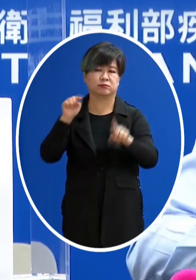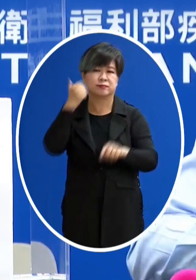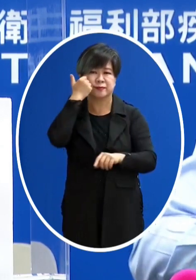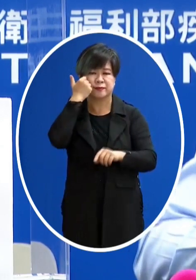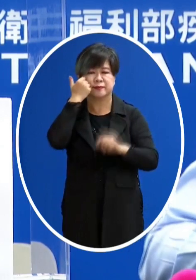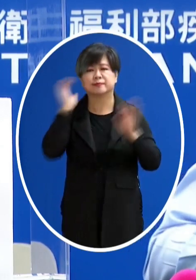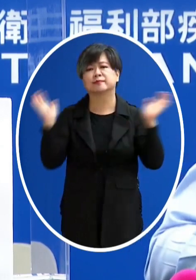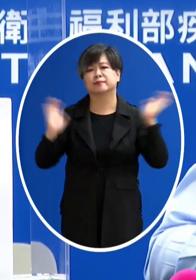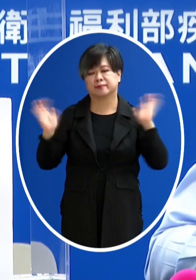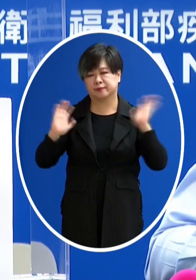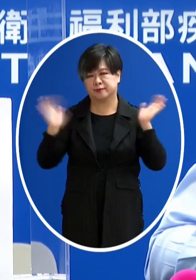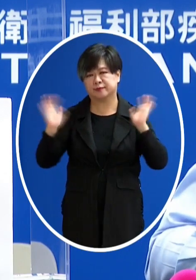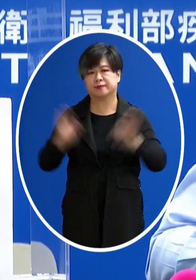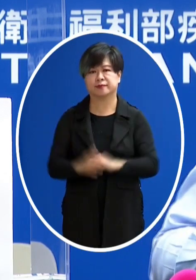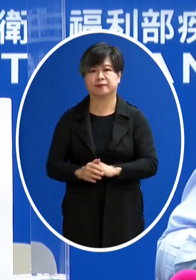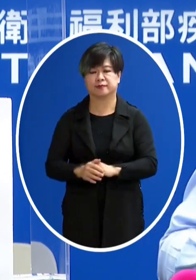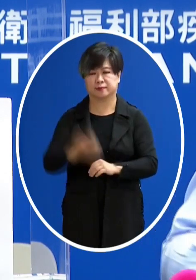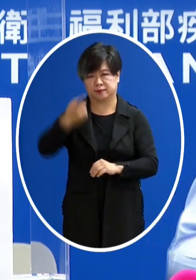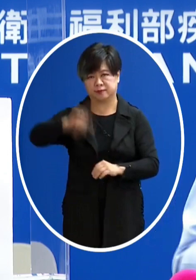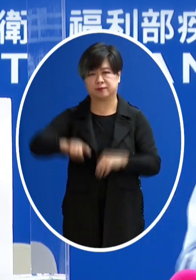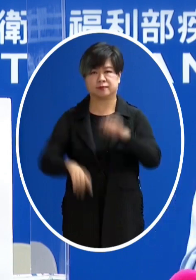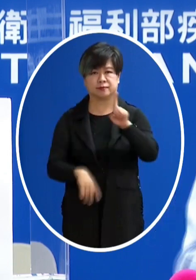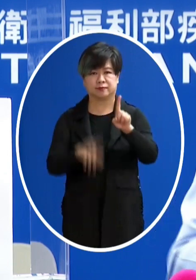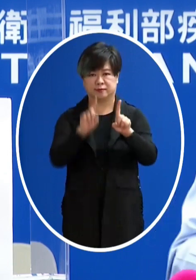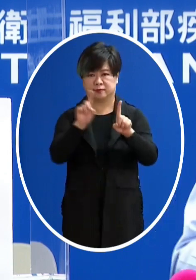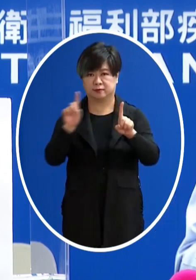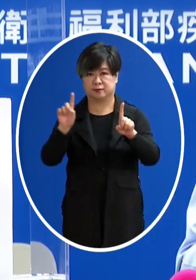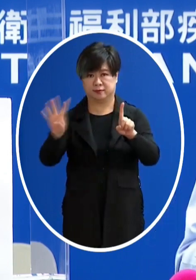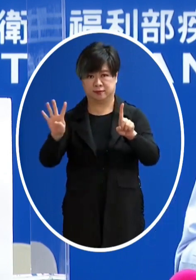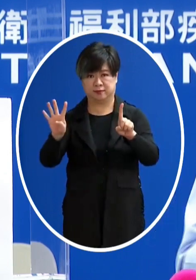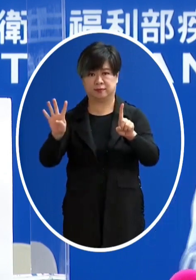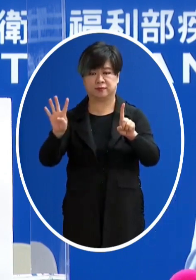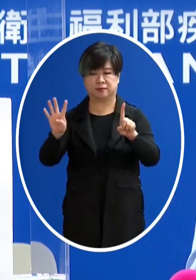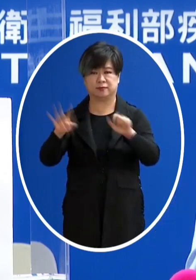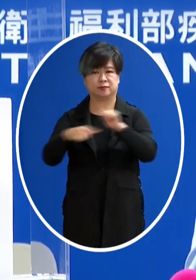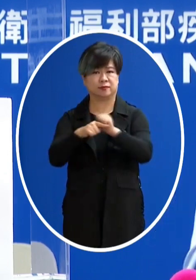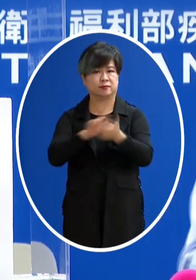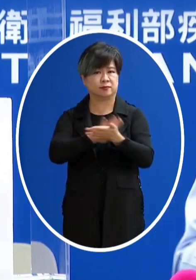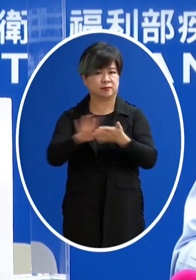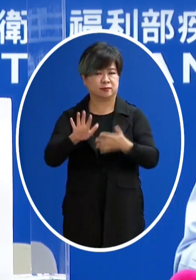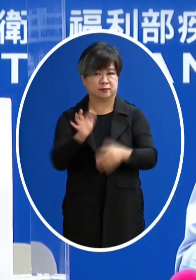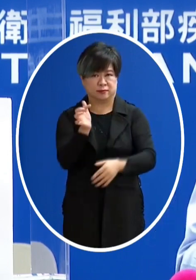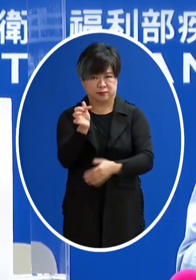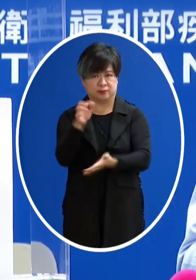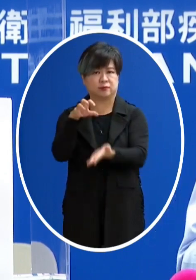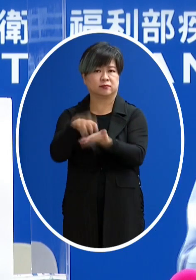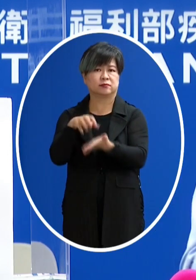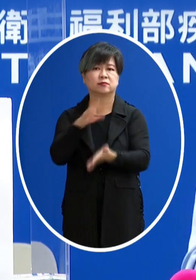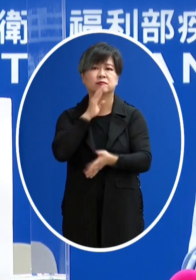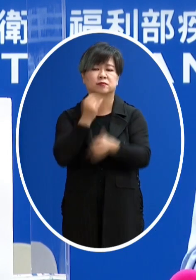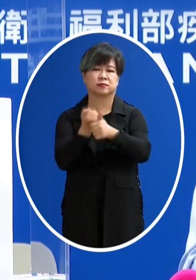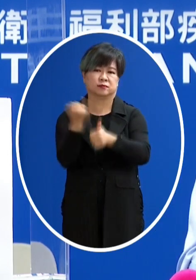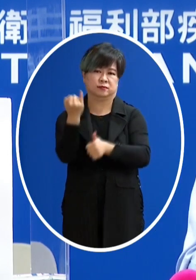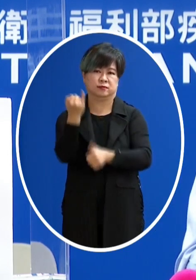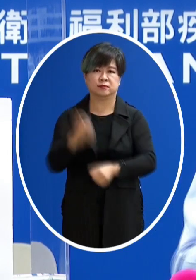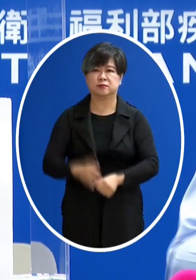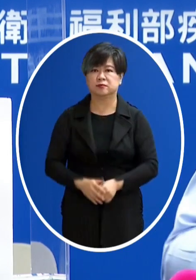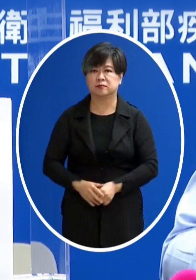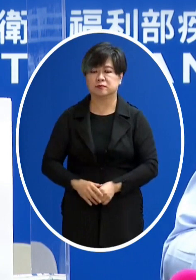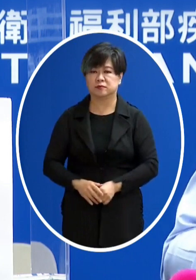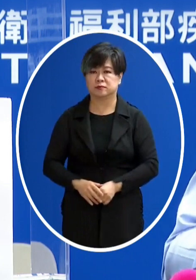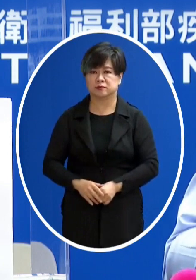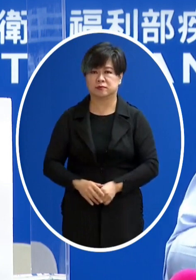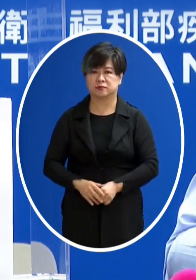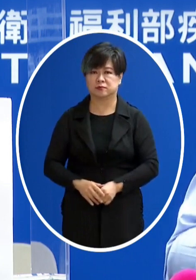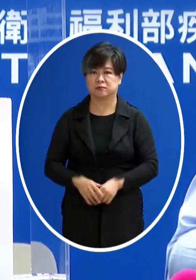他的小孩，那另外一个是1114，是血清阳性的妻子。那这里面大概可以看